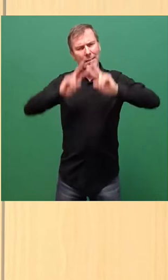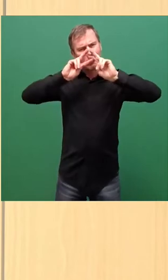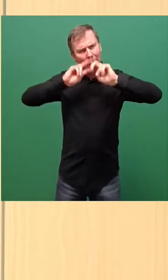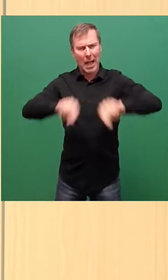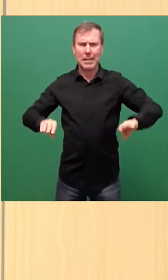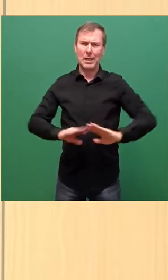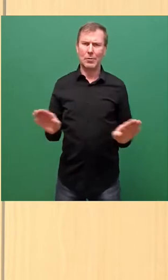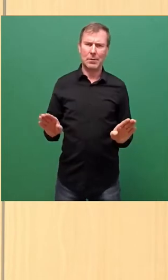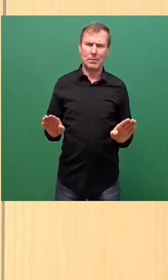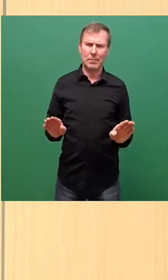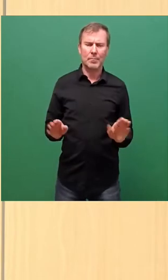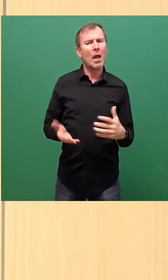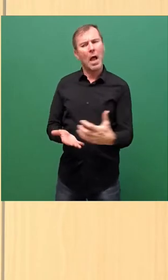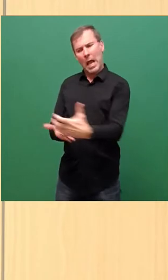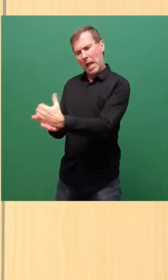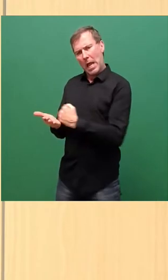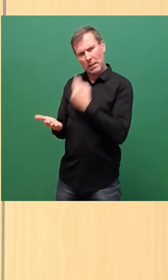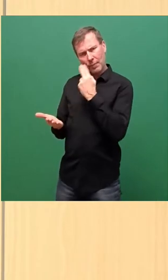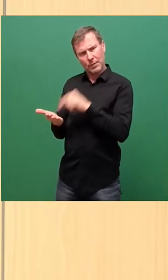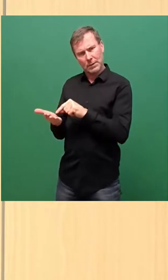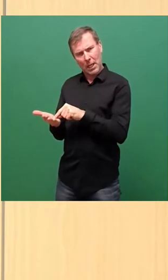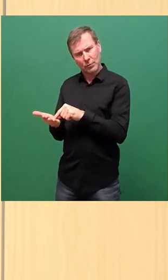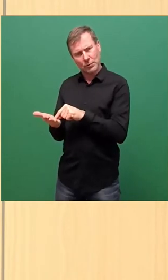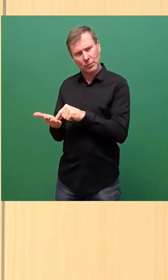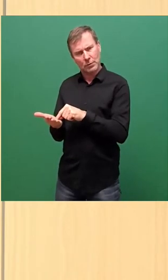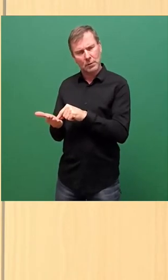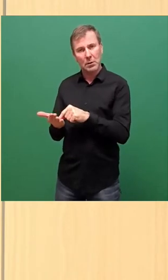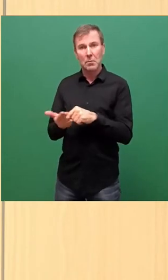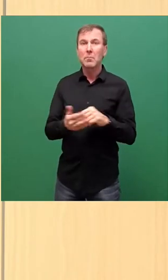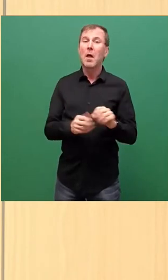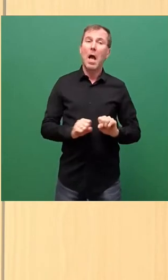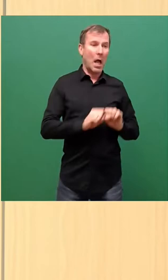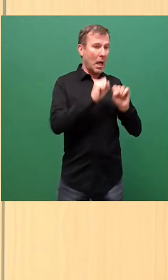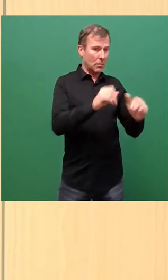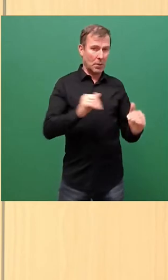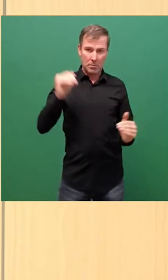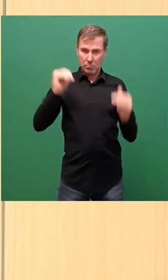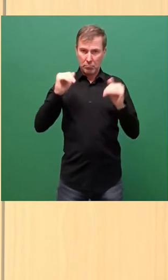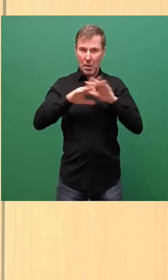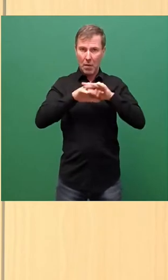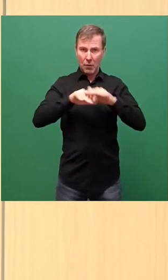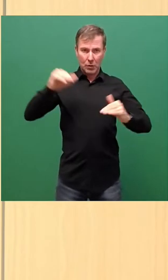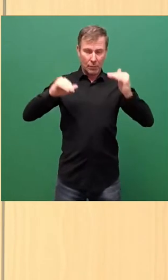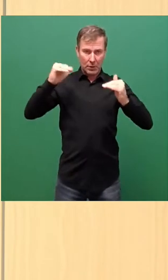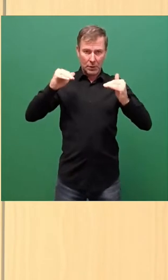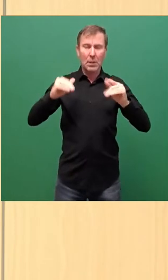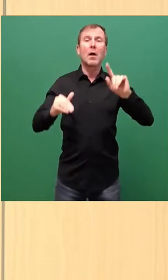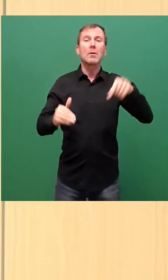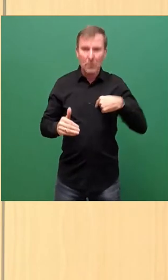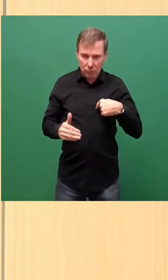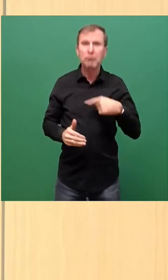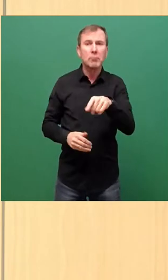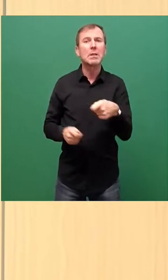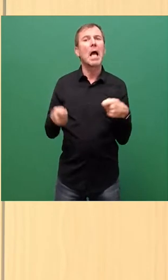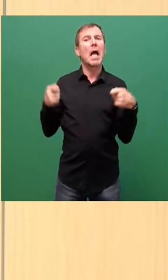die Einnahmensituation aus, wie trägt sich das wirtschaftlich, um es tatsächlich auch abwägen zu können, um dann zu sagen, investieren wir das Geld aus städtischen